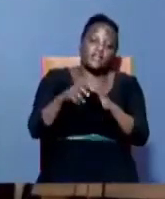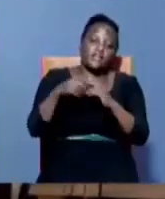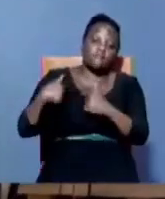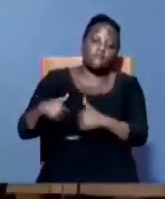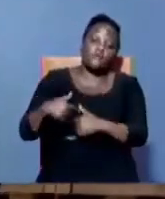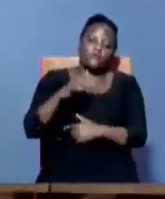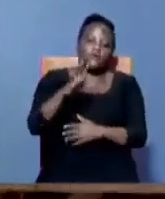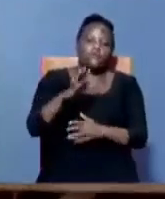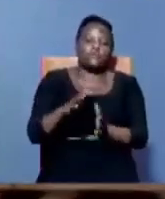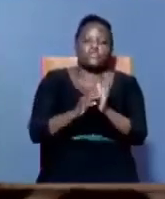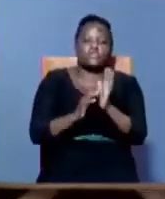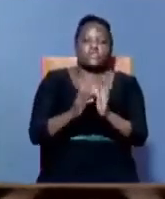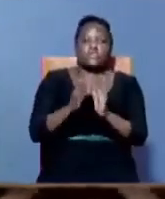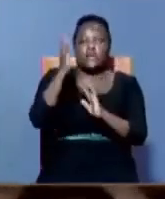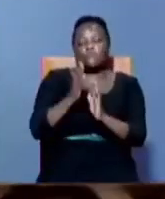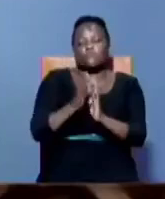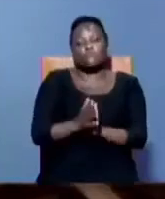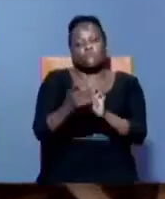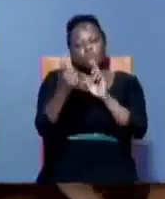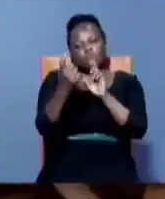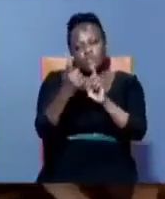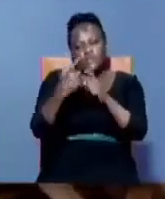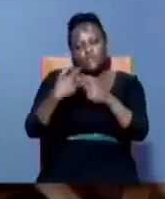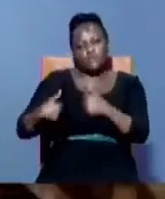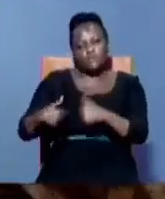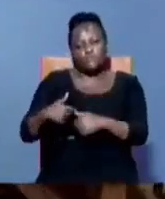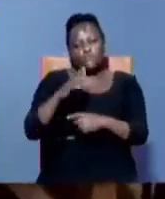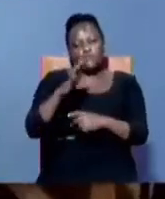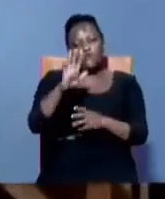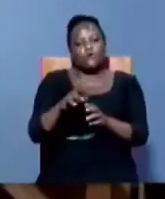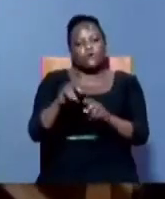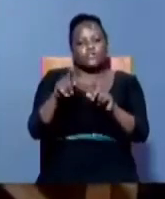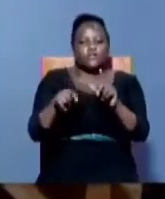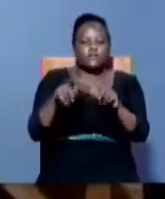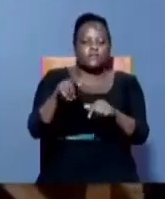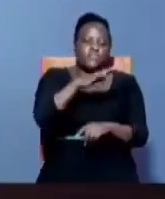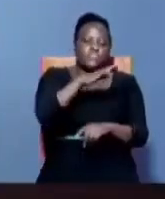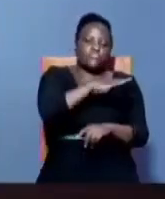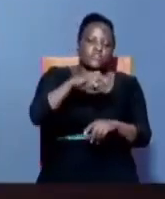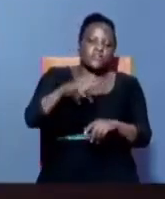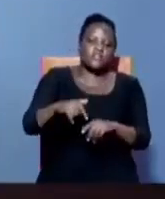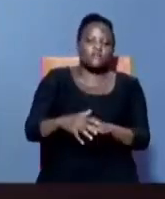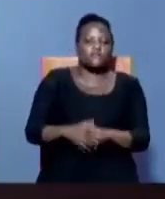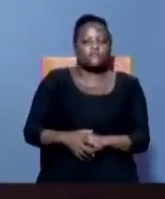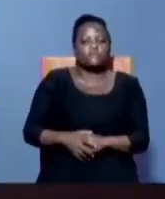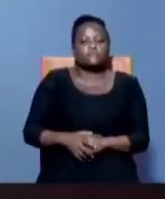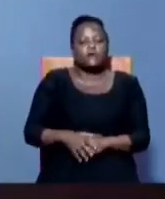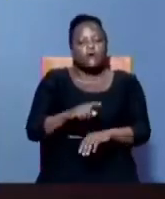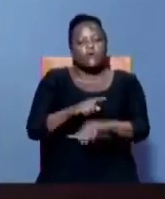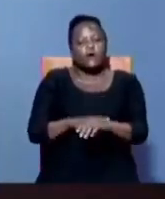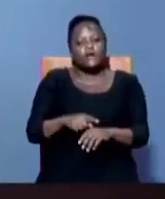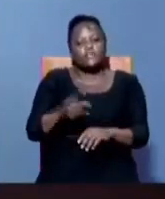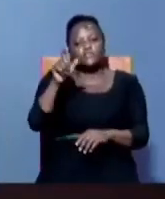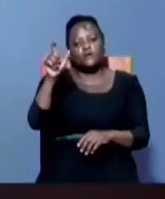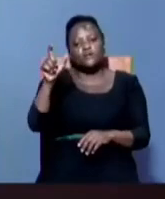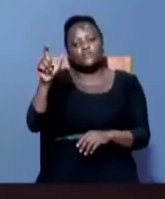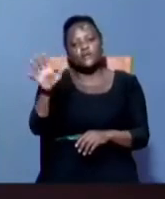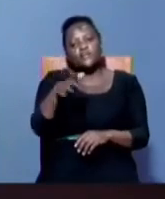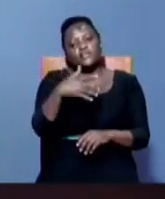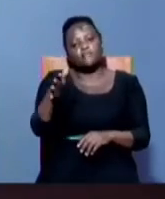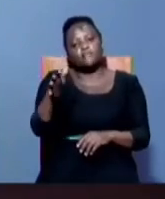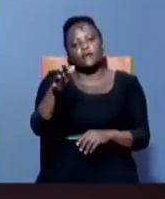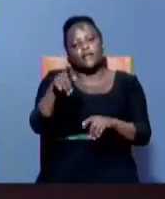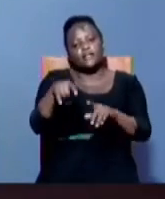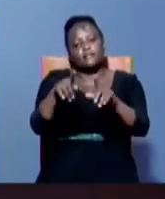Mungu na neema ya Mungu vikutane kwenye moyo wako. Tembea jioni ya leo. Waimbaji ibeni, wakati watu wanatembea, tembea pale